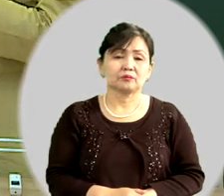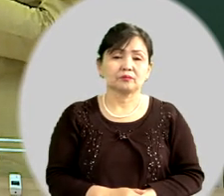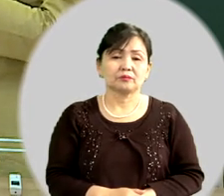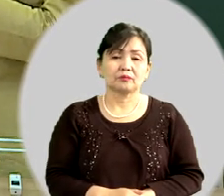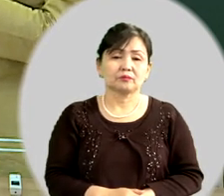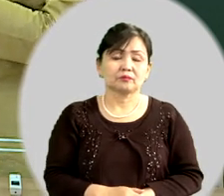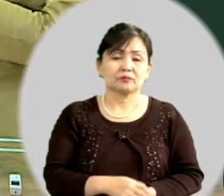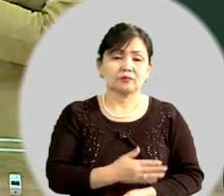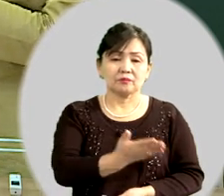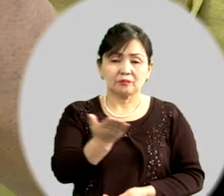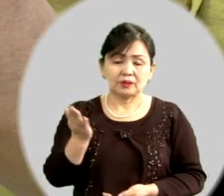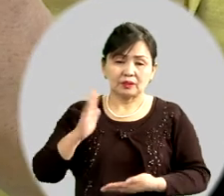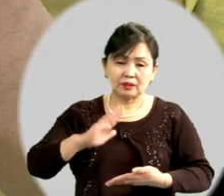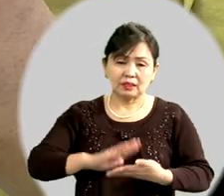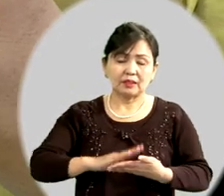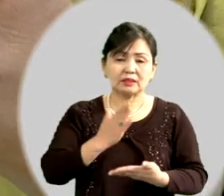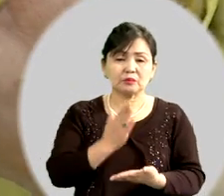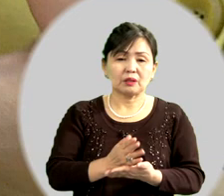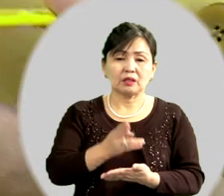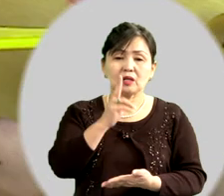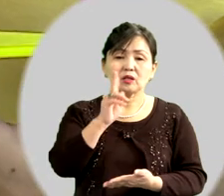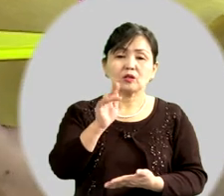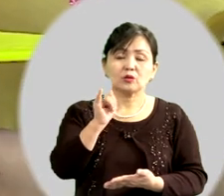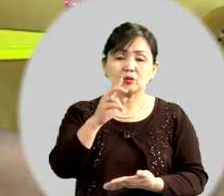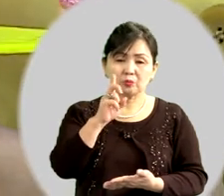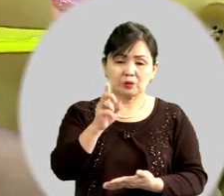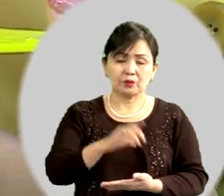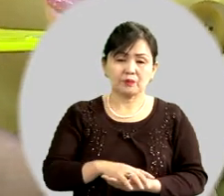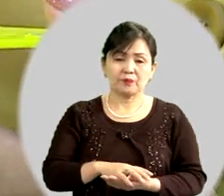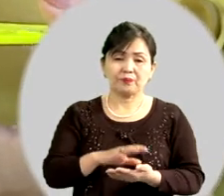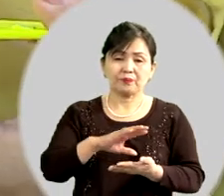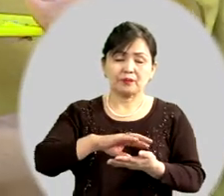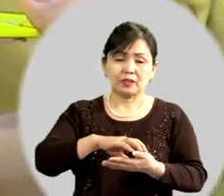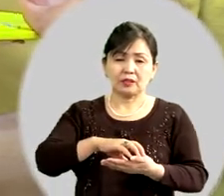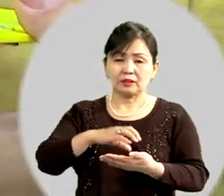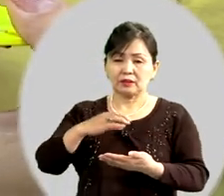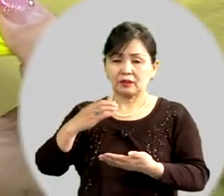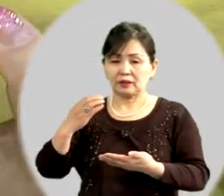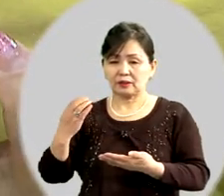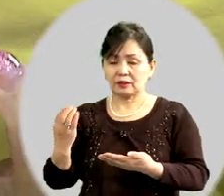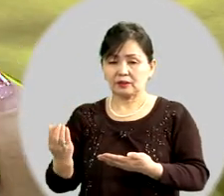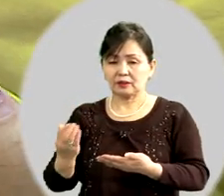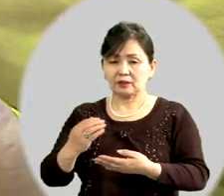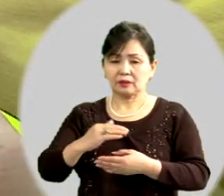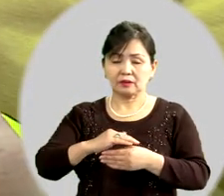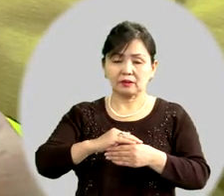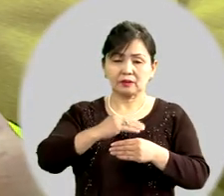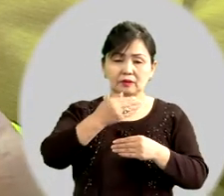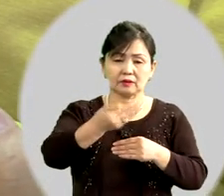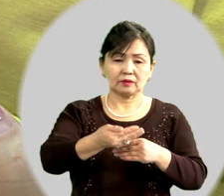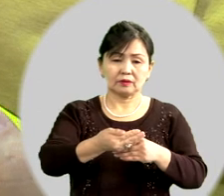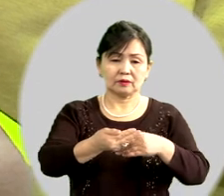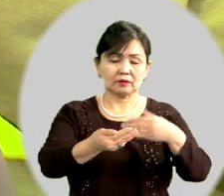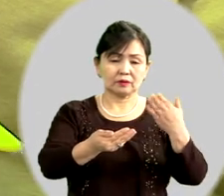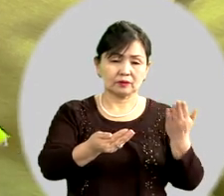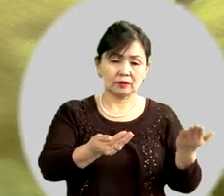За, энэ бол бидний танилцаж байгаа куб. За, үүнийг багш нь дэлгэсийг дэлгэж харуулъя. За, тэгэхээр